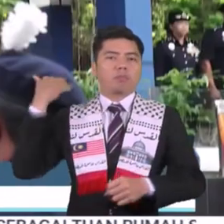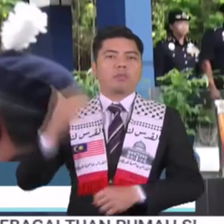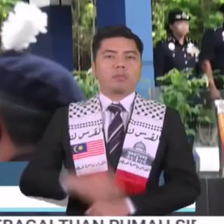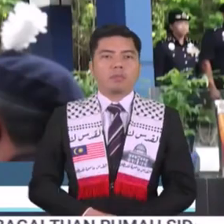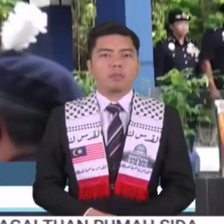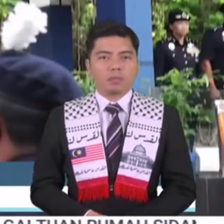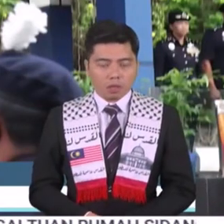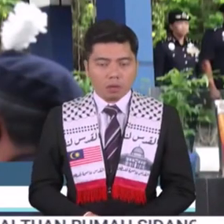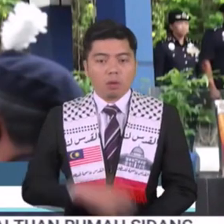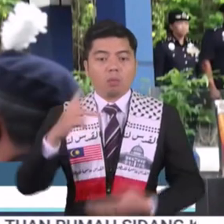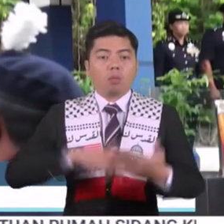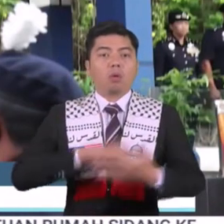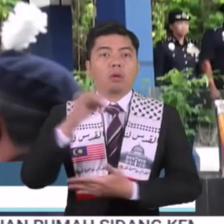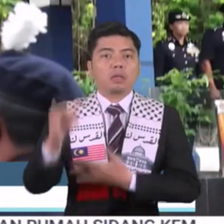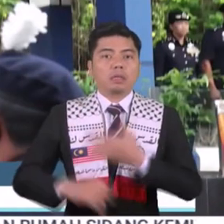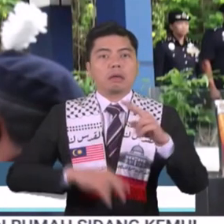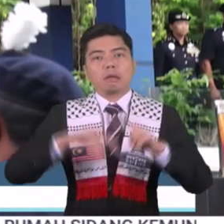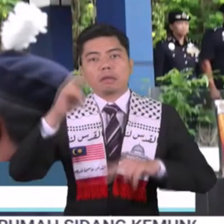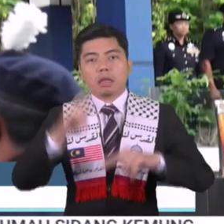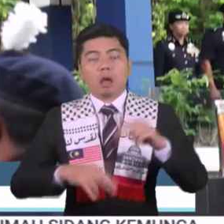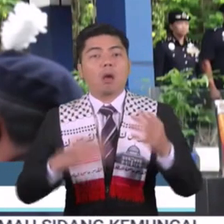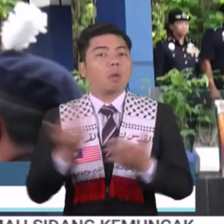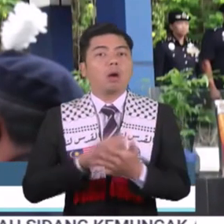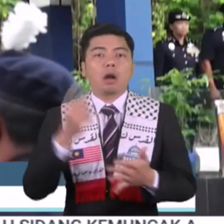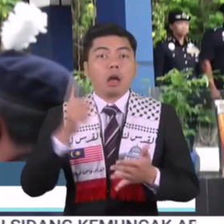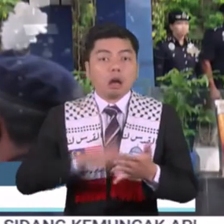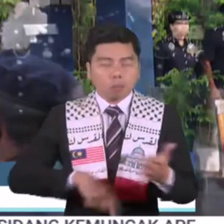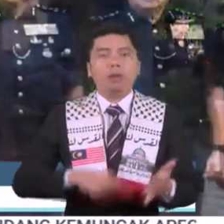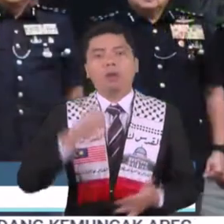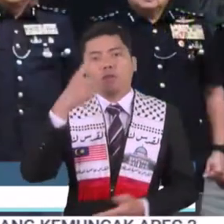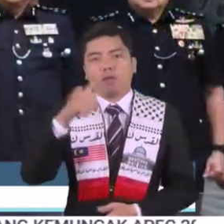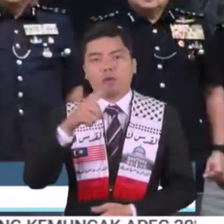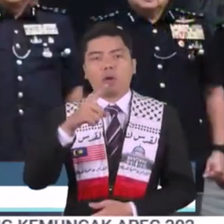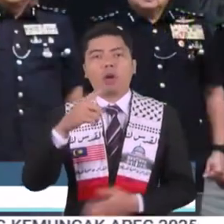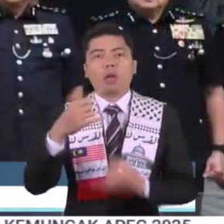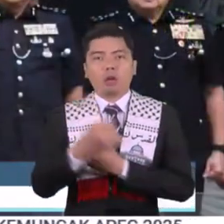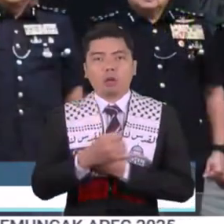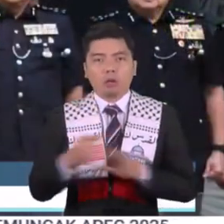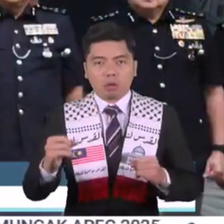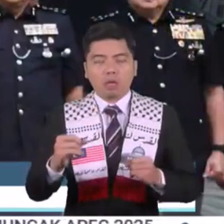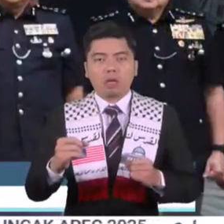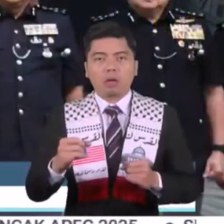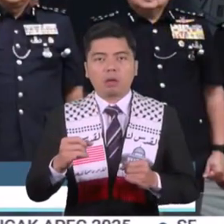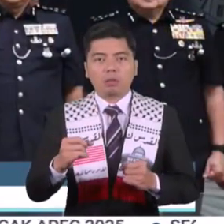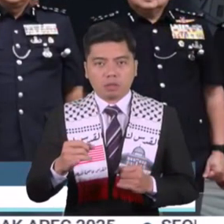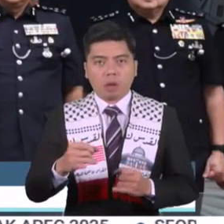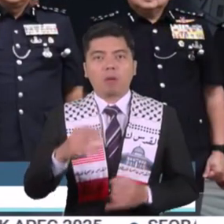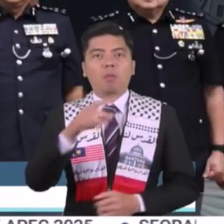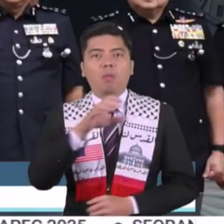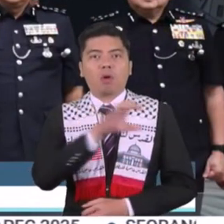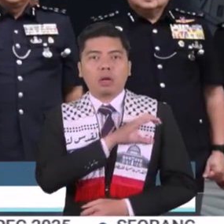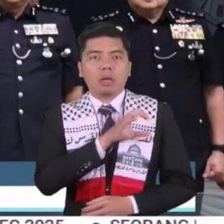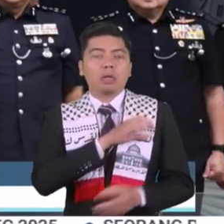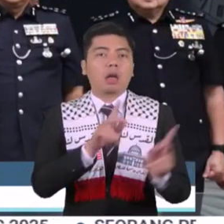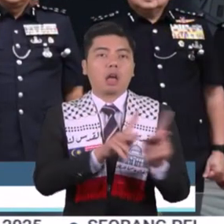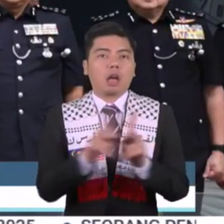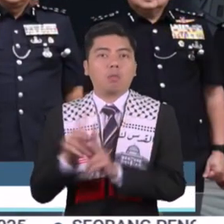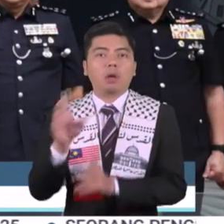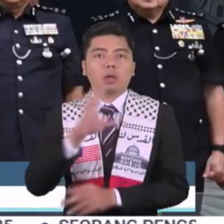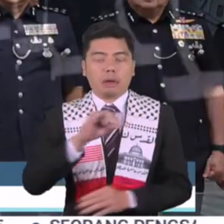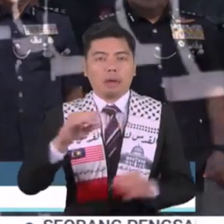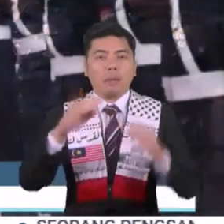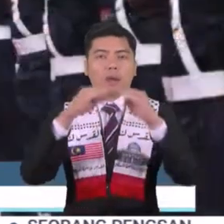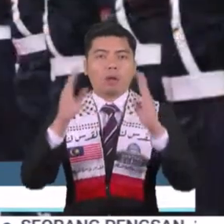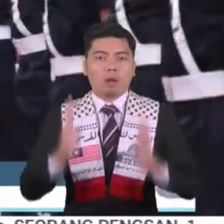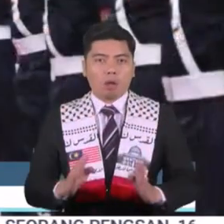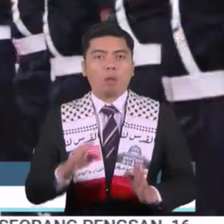sebelumnya antara projek pembinaan tersebut membabitkan Ibu pejabat polis daerah dan Balai Polis serta perumahan